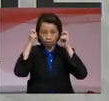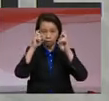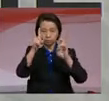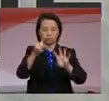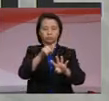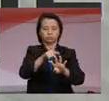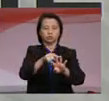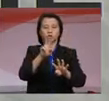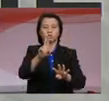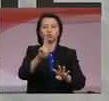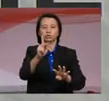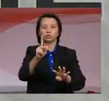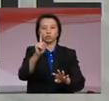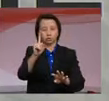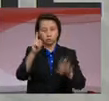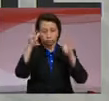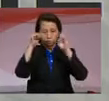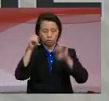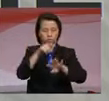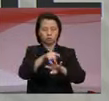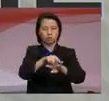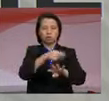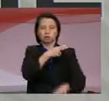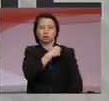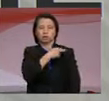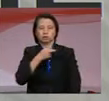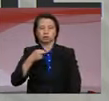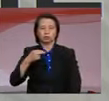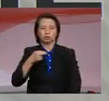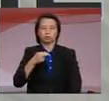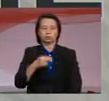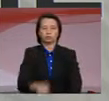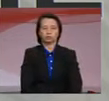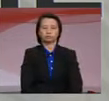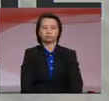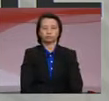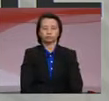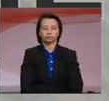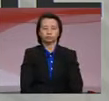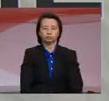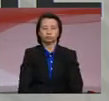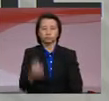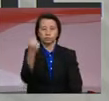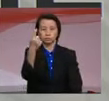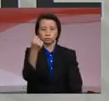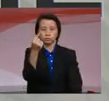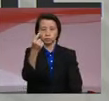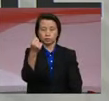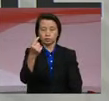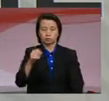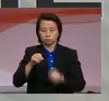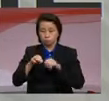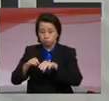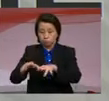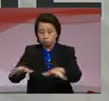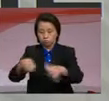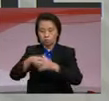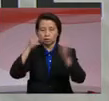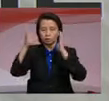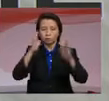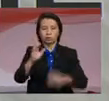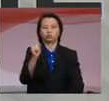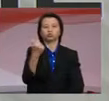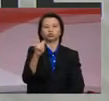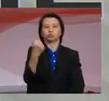kes, United Kingdom 1 kes dan Indonesia 1 kes. Daripada 11 kes penularan di dalam negara, 10